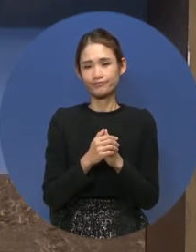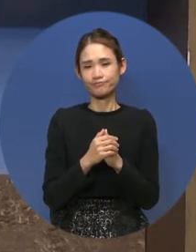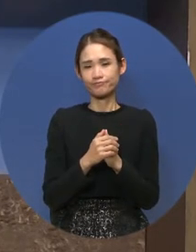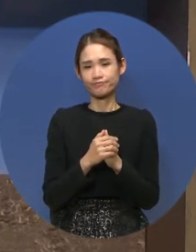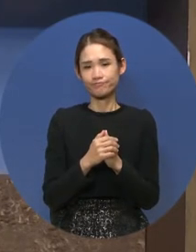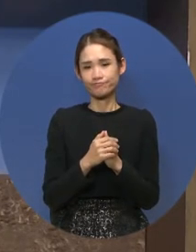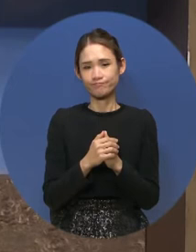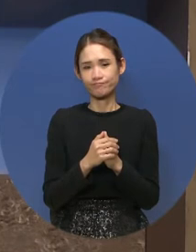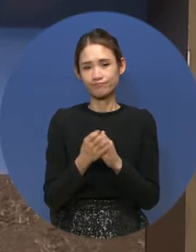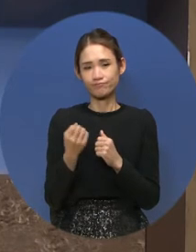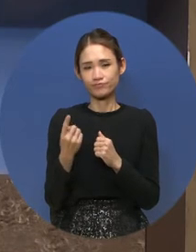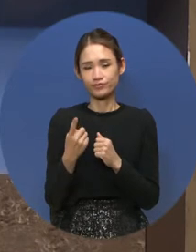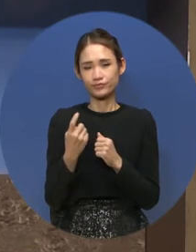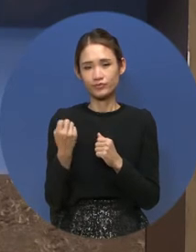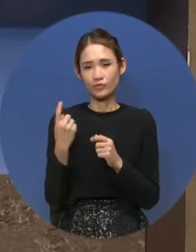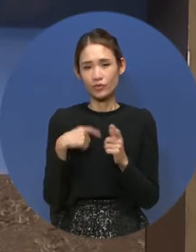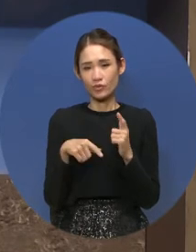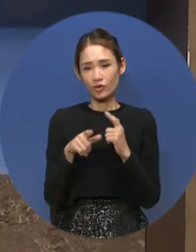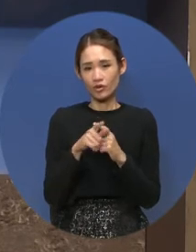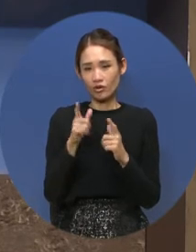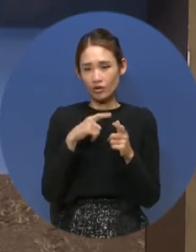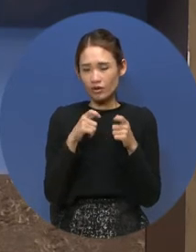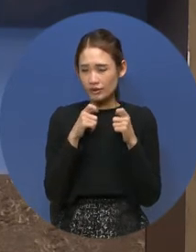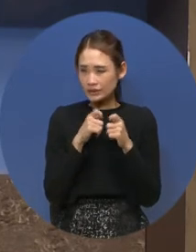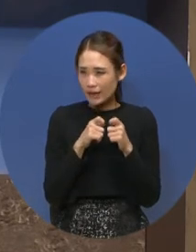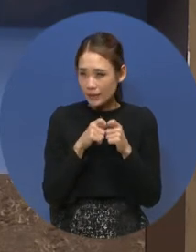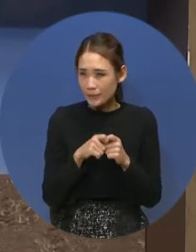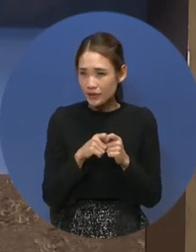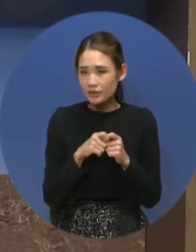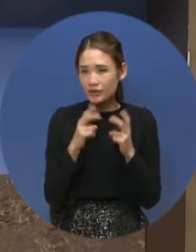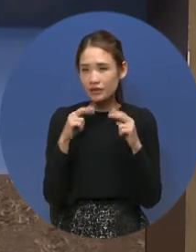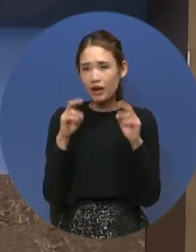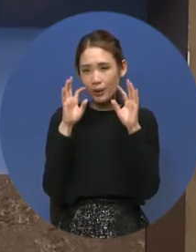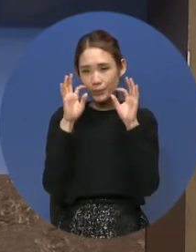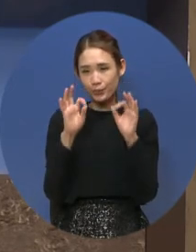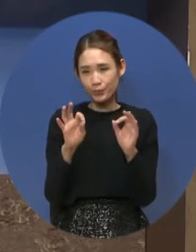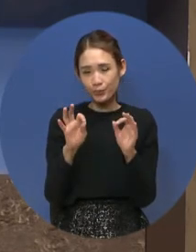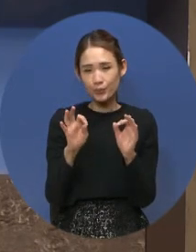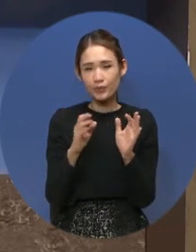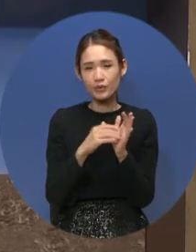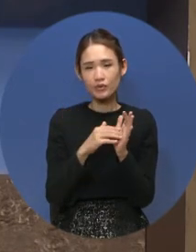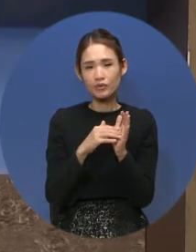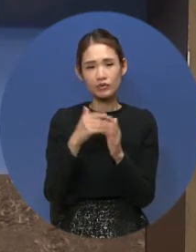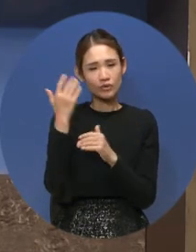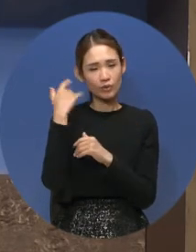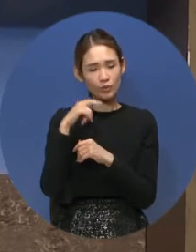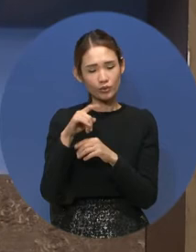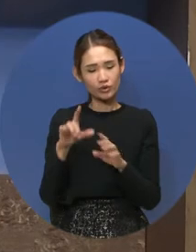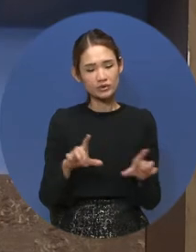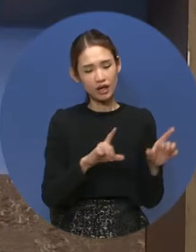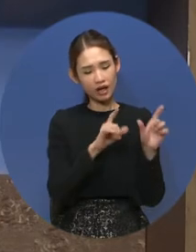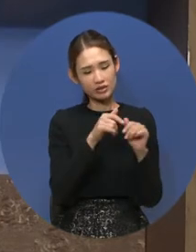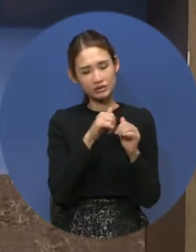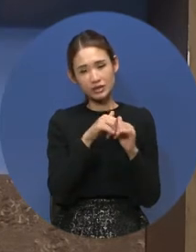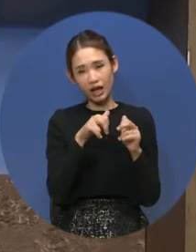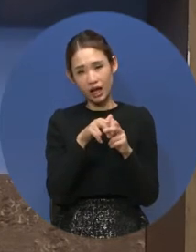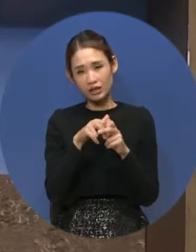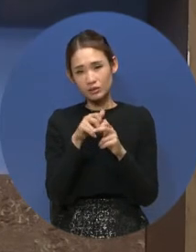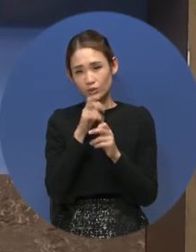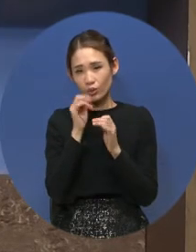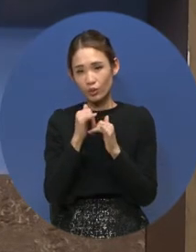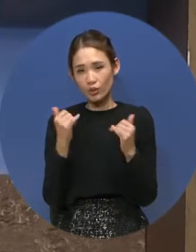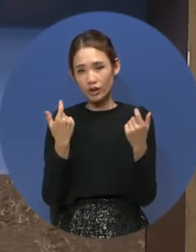또 이뿐만 아니라 좀 더 세밀하게 들어가 보면요. 영동포구에서는 장애인과 노인과 같은 이런